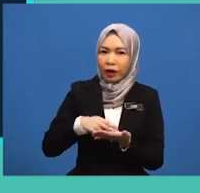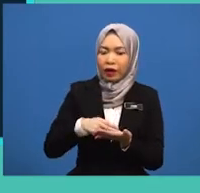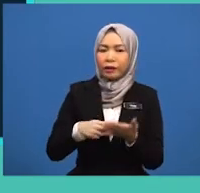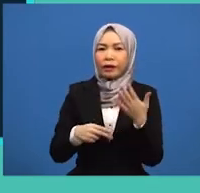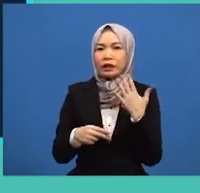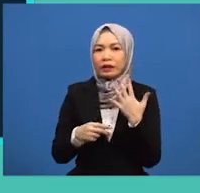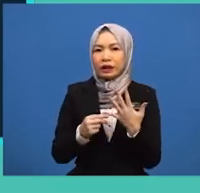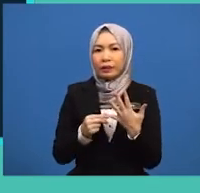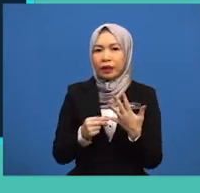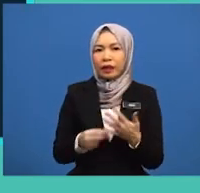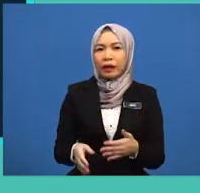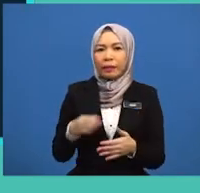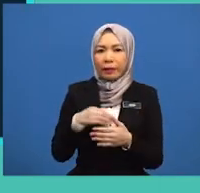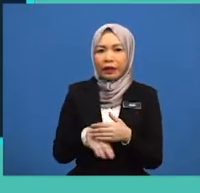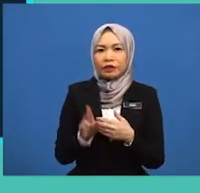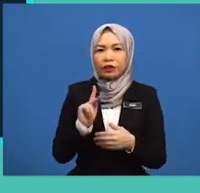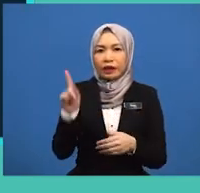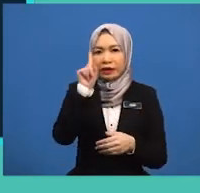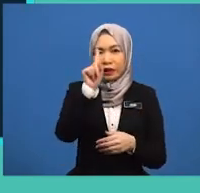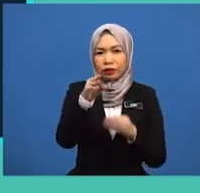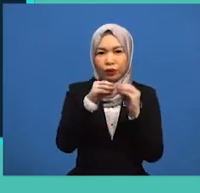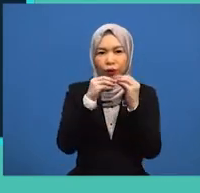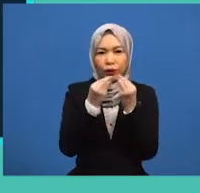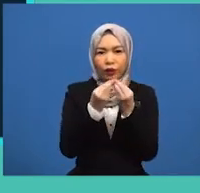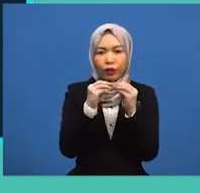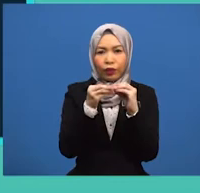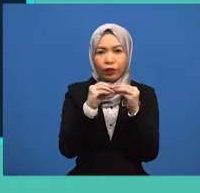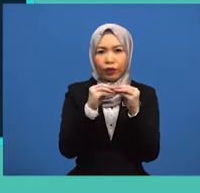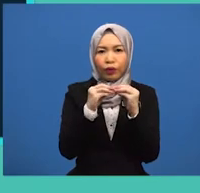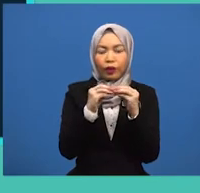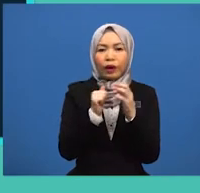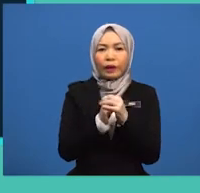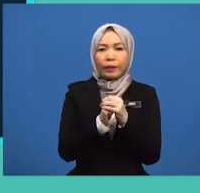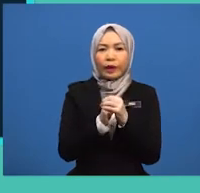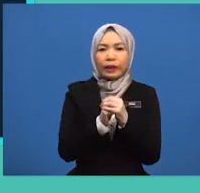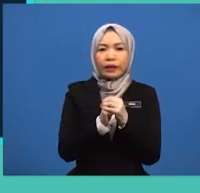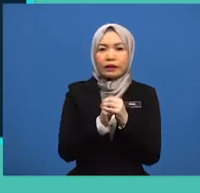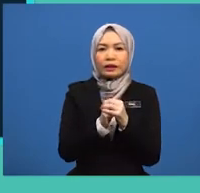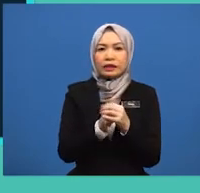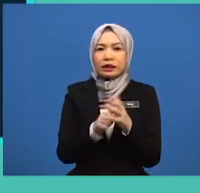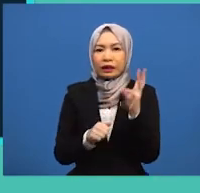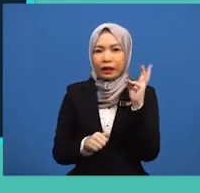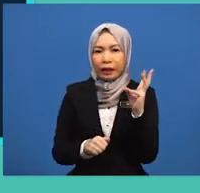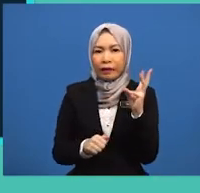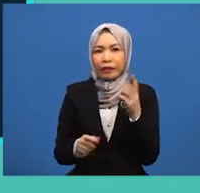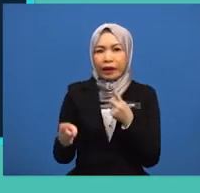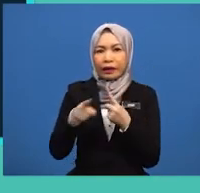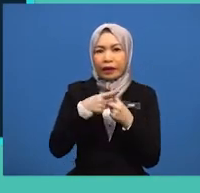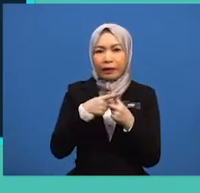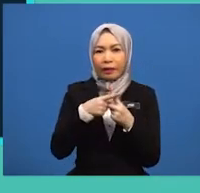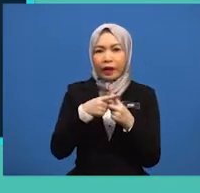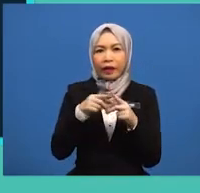5, masukkan satu nombor. Baris 6, tambah nilai